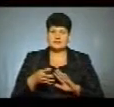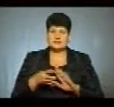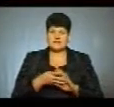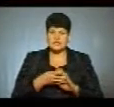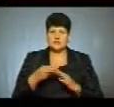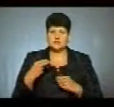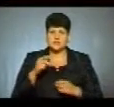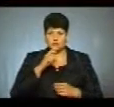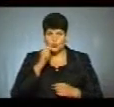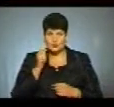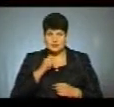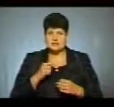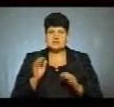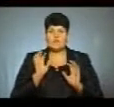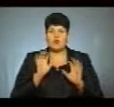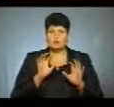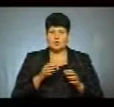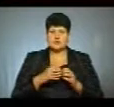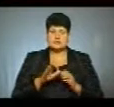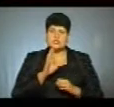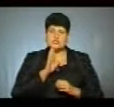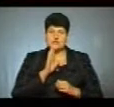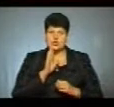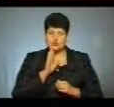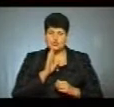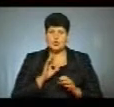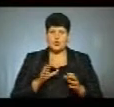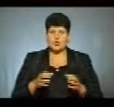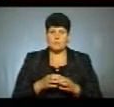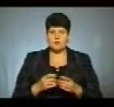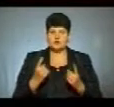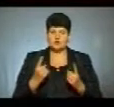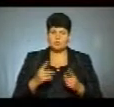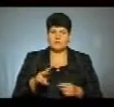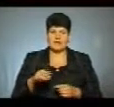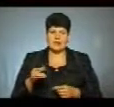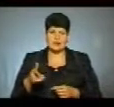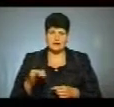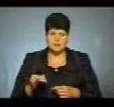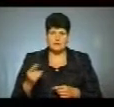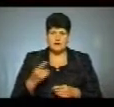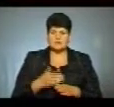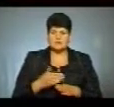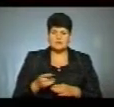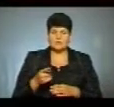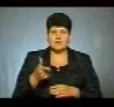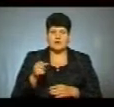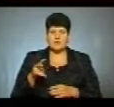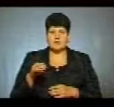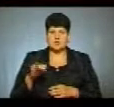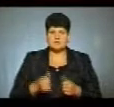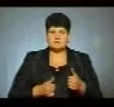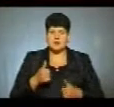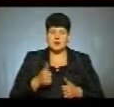29-й чемпіонат України з волейболу серед жіночих команд Суперліги. У першому етапі змагань тернопільська галичанка змагається